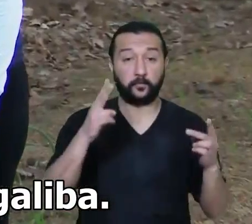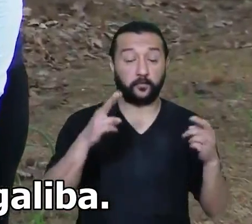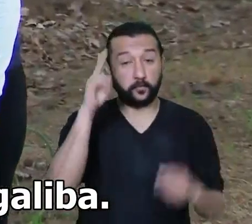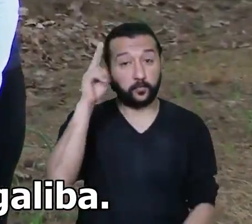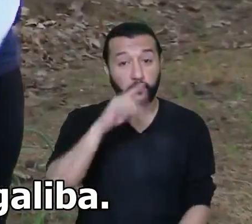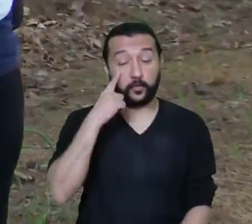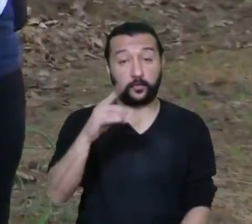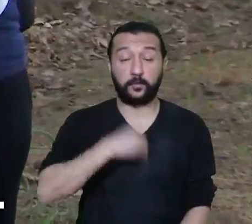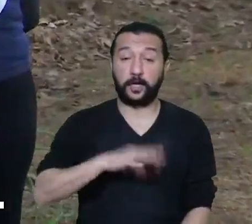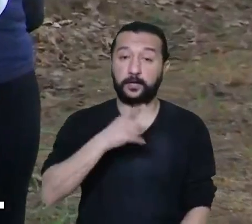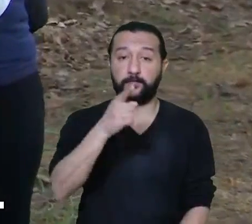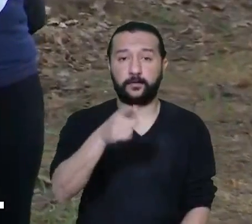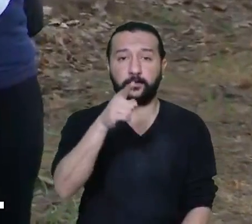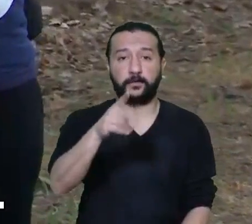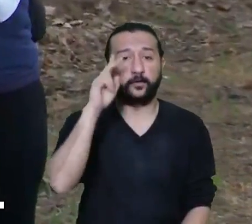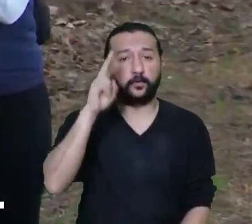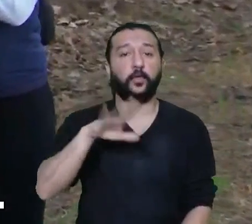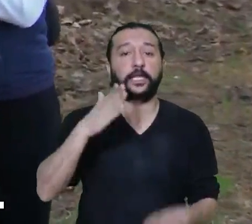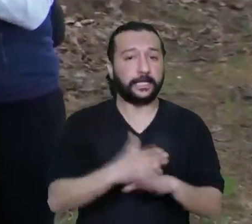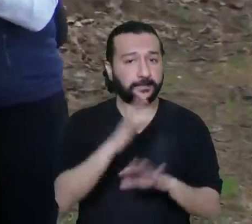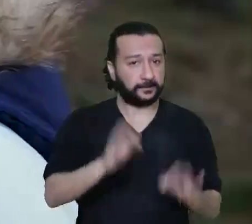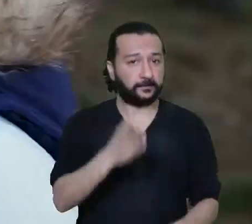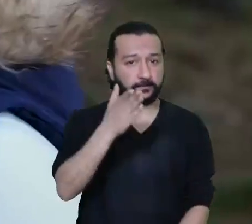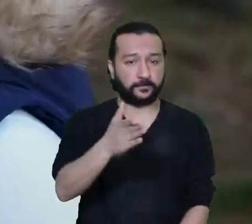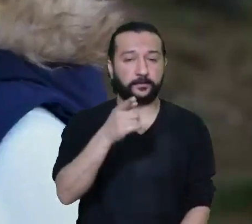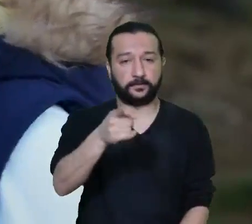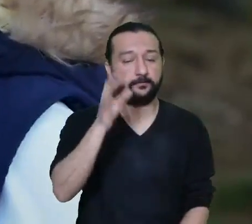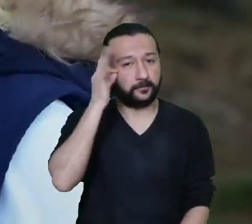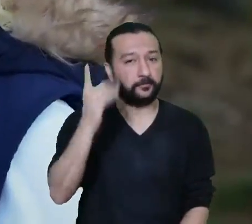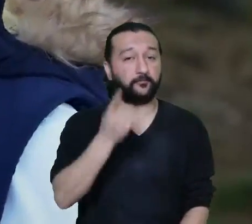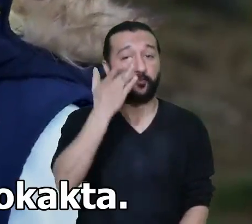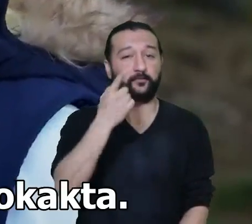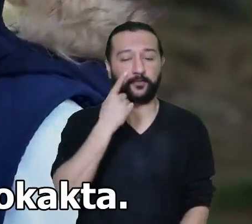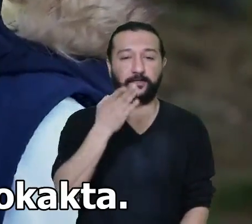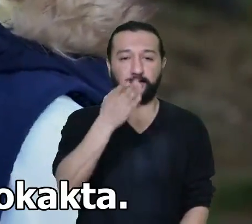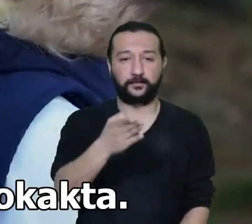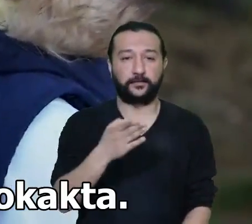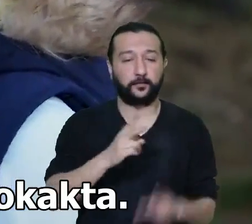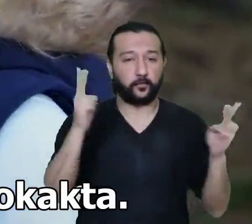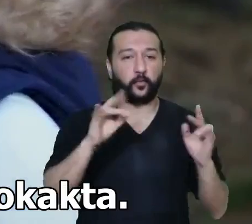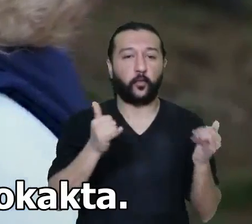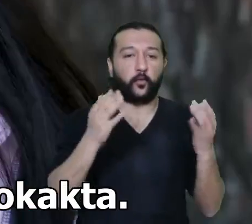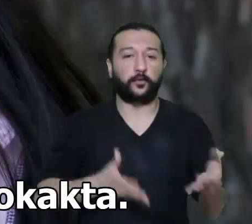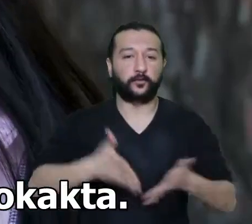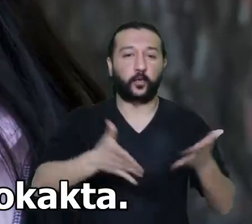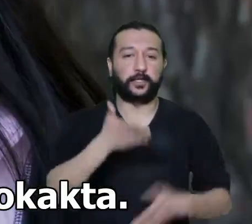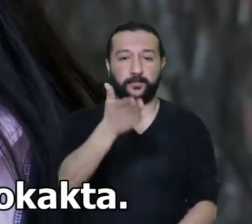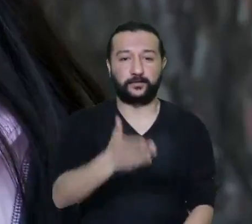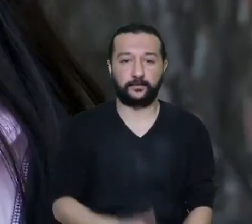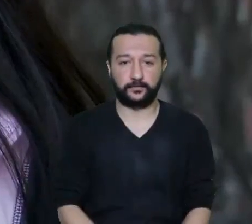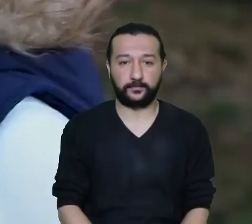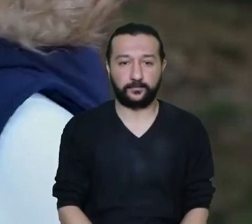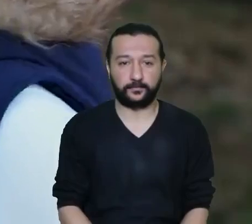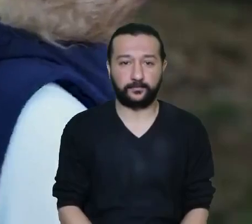Rüyayı görüyorum galiba. Rüyam ya değil, gerçek. Delirmişler bence. Güpegündüz oyun oynuyorlar